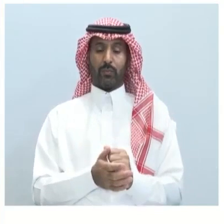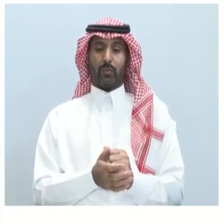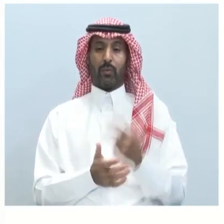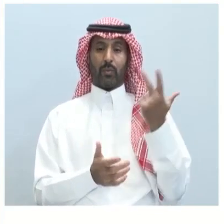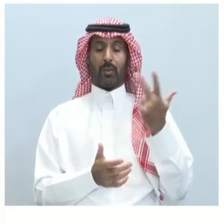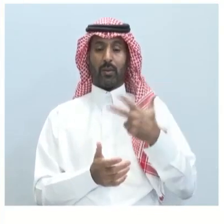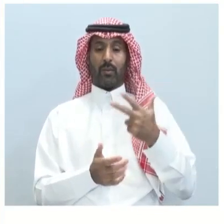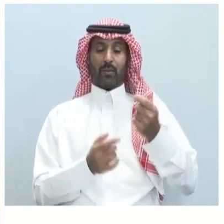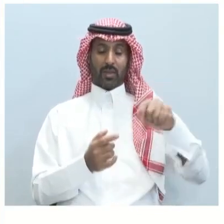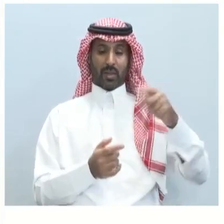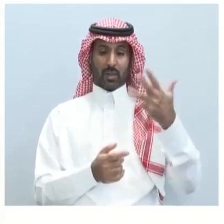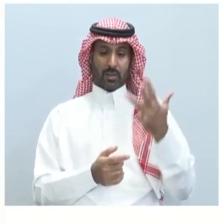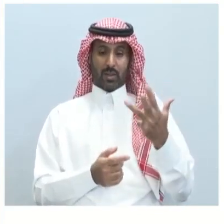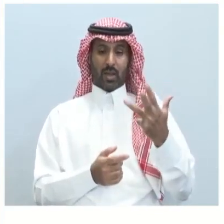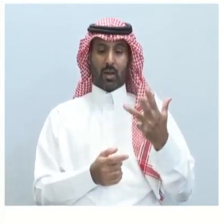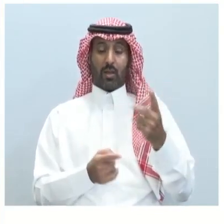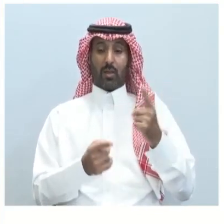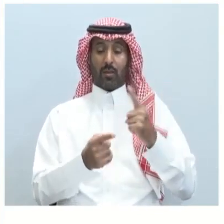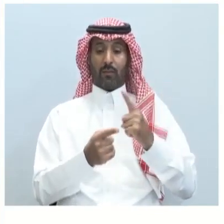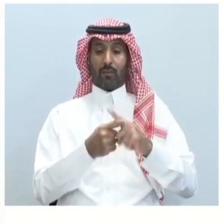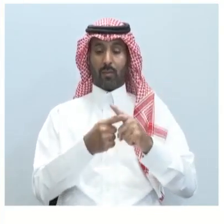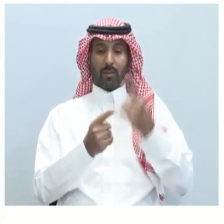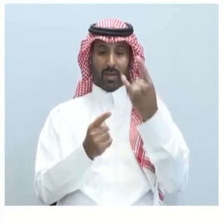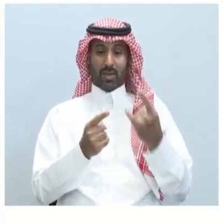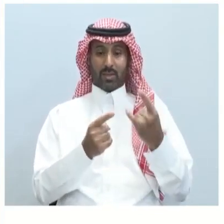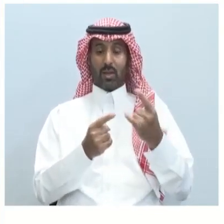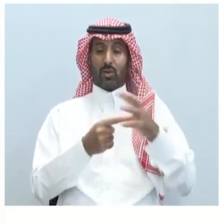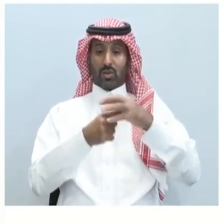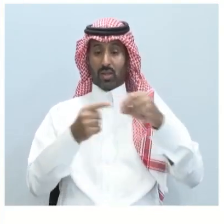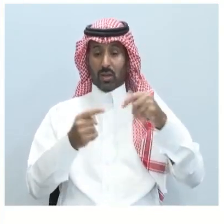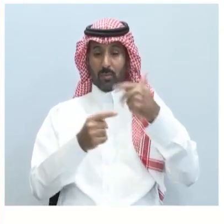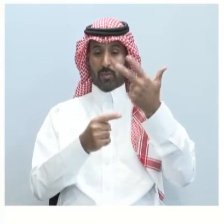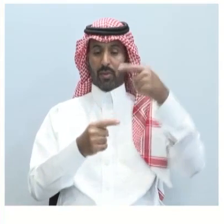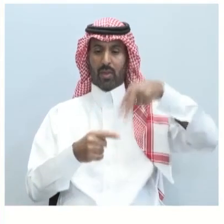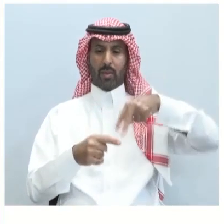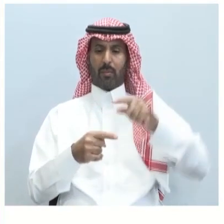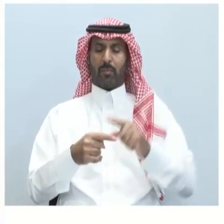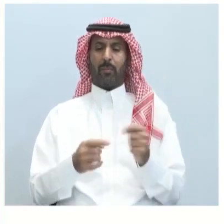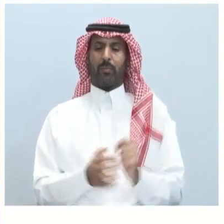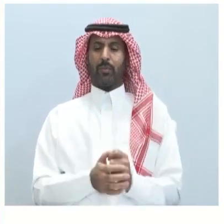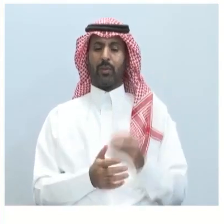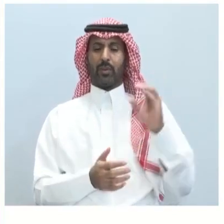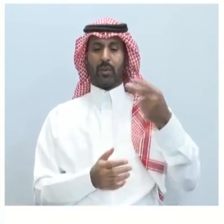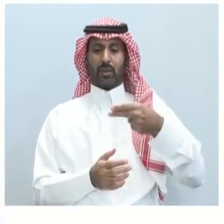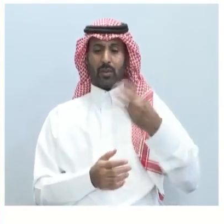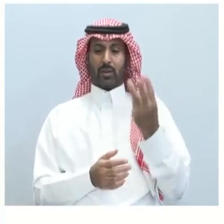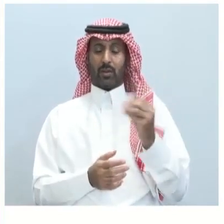ثمانيه فاصله تسعه ضرب عشره والسالب ثمانيه وثابت تاين الحمض